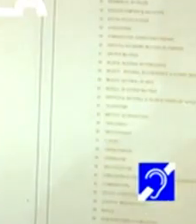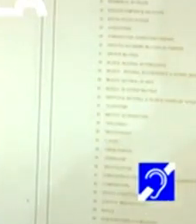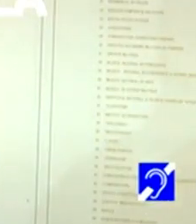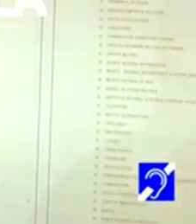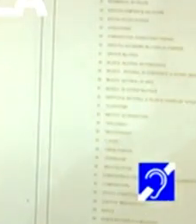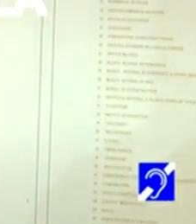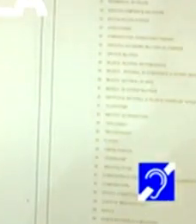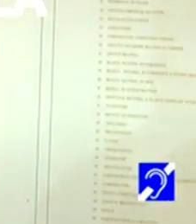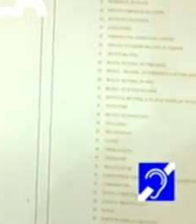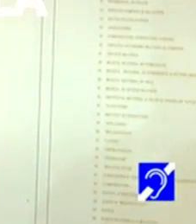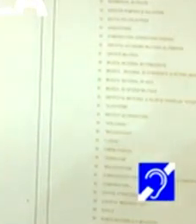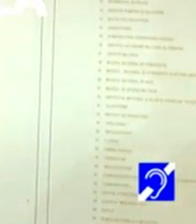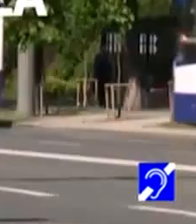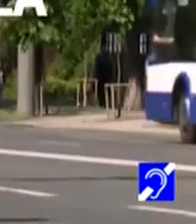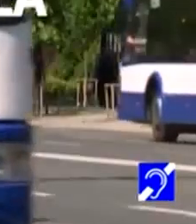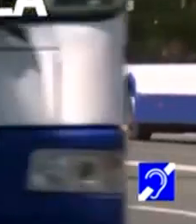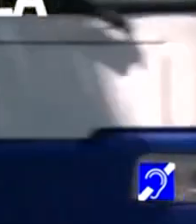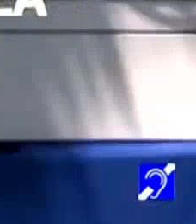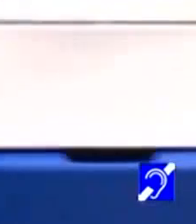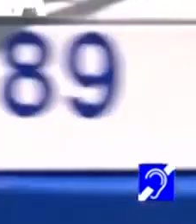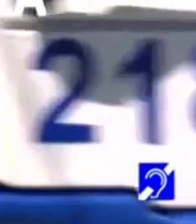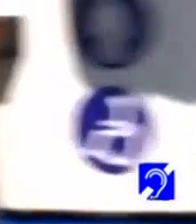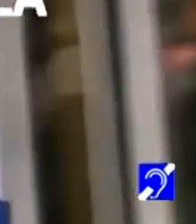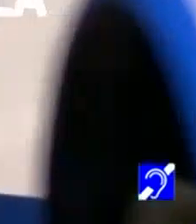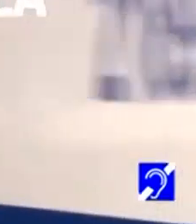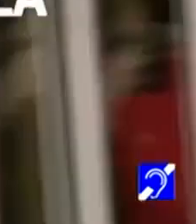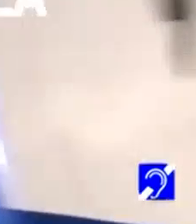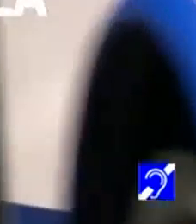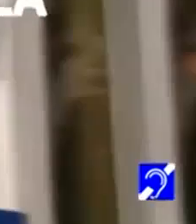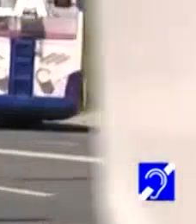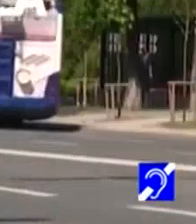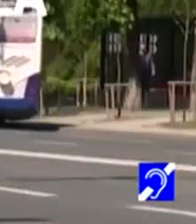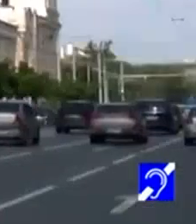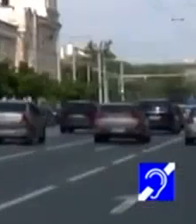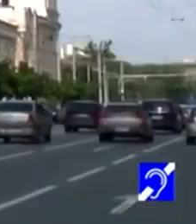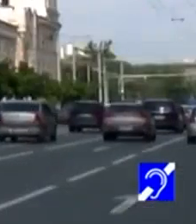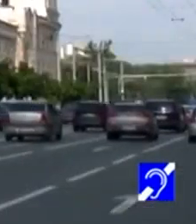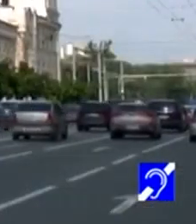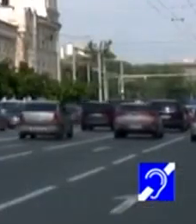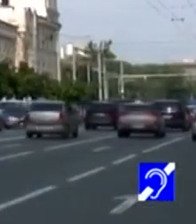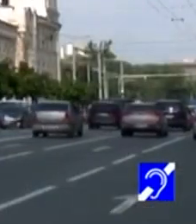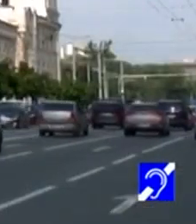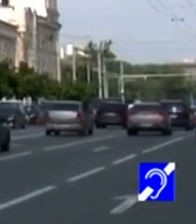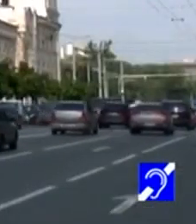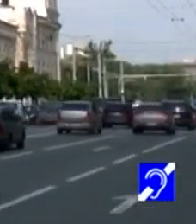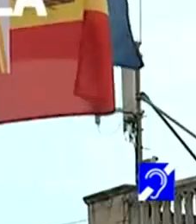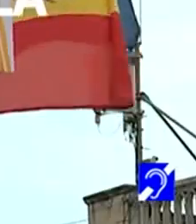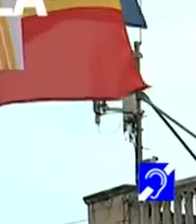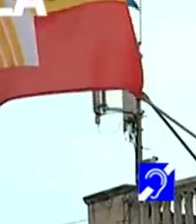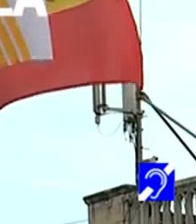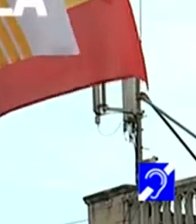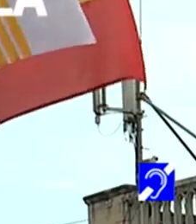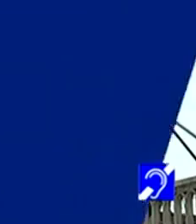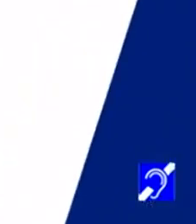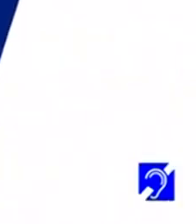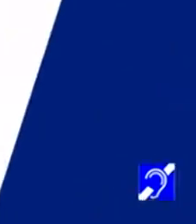Primarul Chișinăului afirmă că majorarea prețului biletelor la transportul public local este inevitabilă și se așteaptă ca măsura să fie susținută